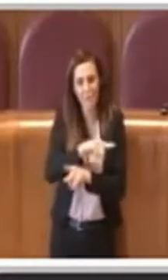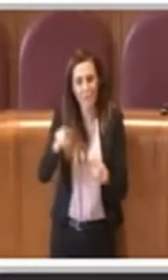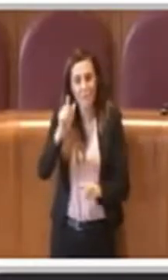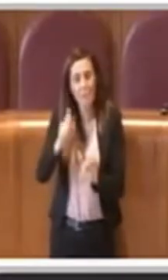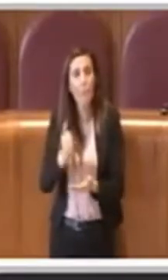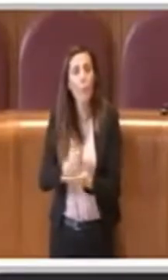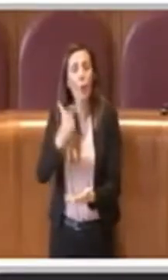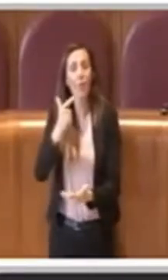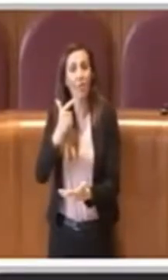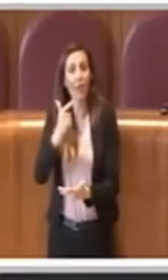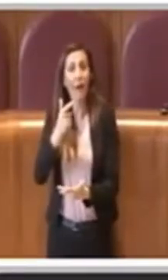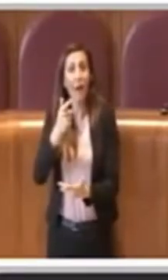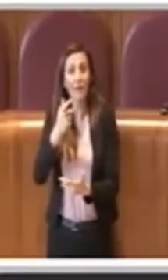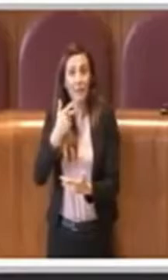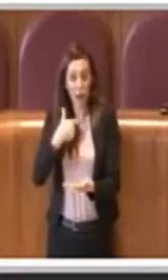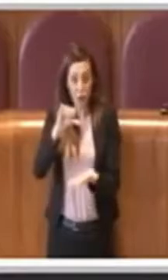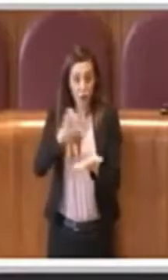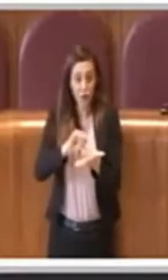raccolta.